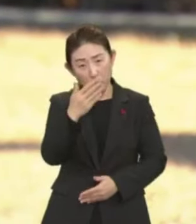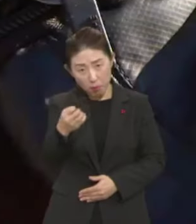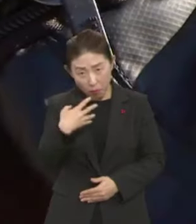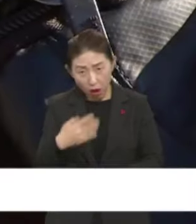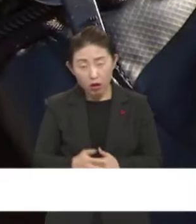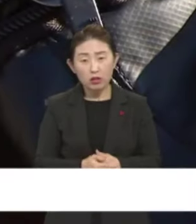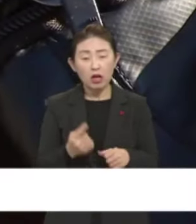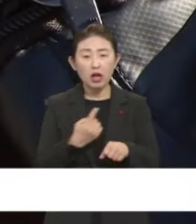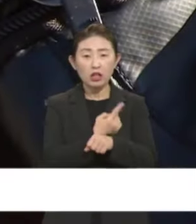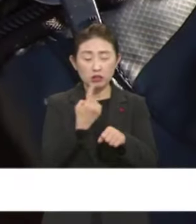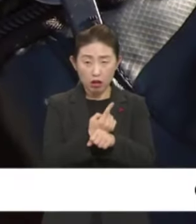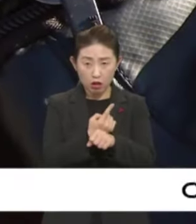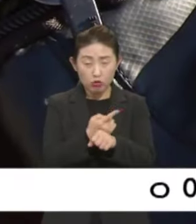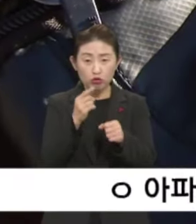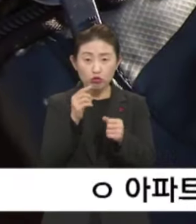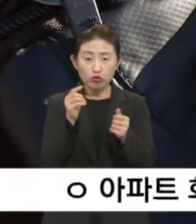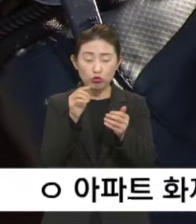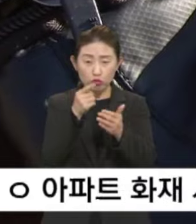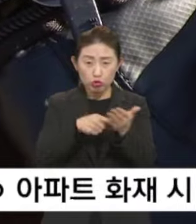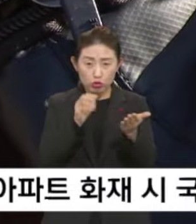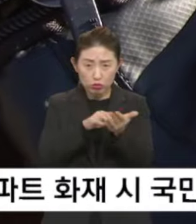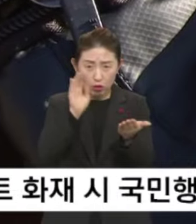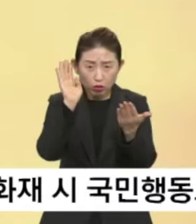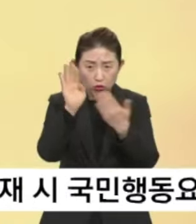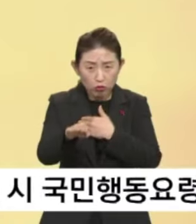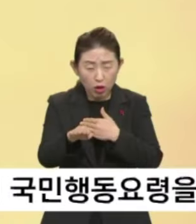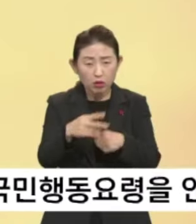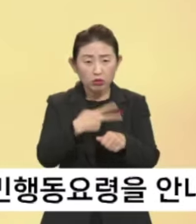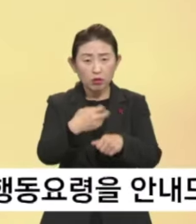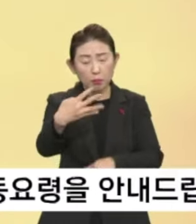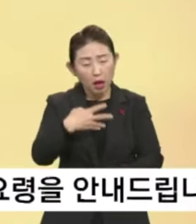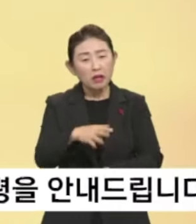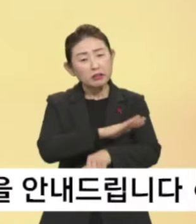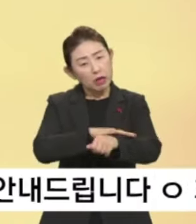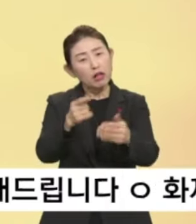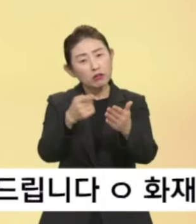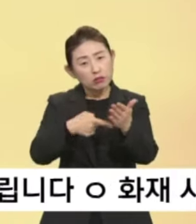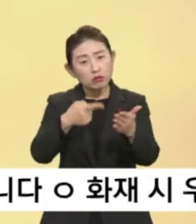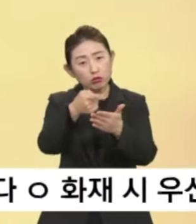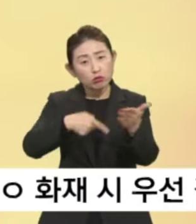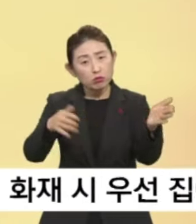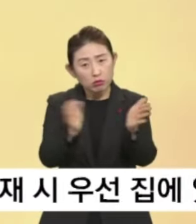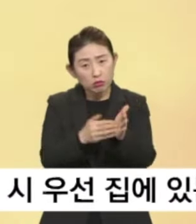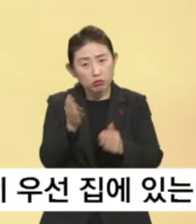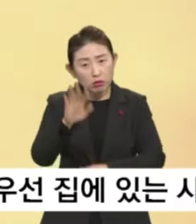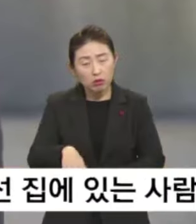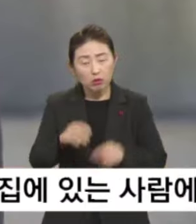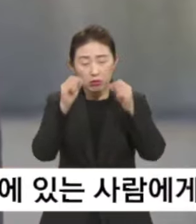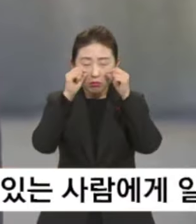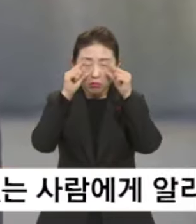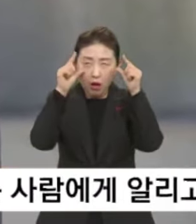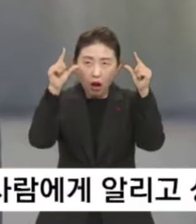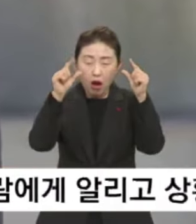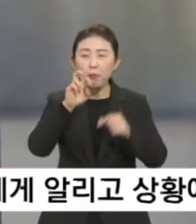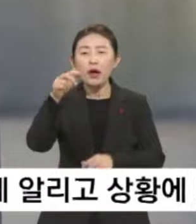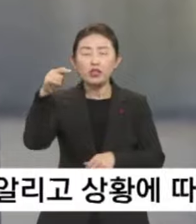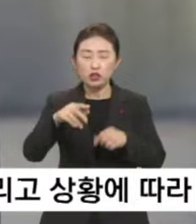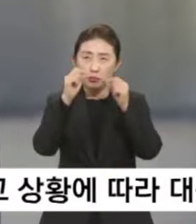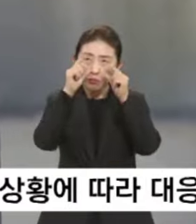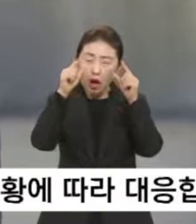시작해 한시간 정도 지났을 때쯤 수술은 잘 끝났는데 마취에서 깨어나지 않고 있다는 의료진 설명을 들었지만